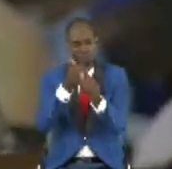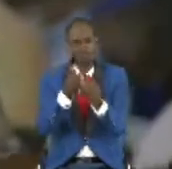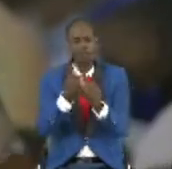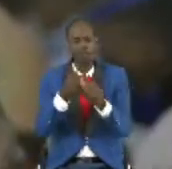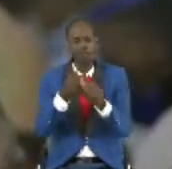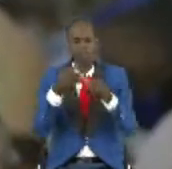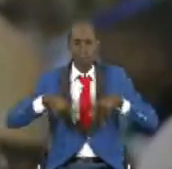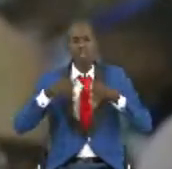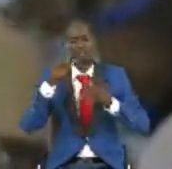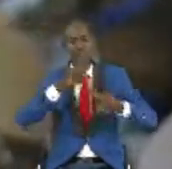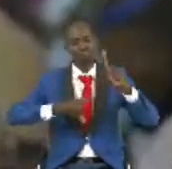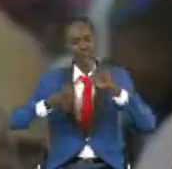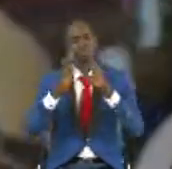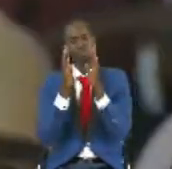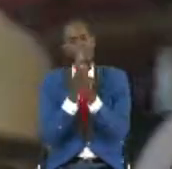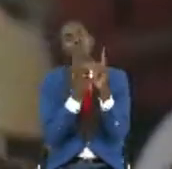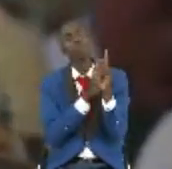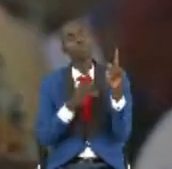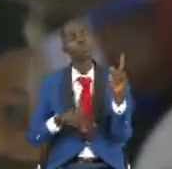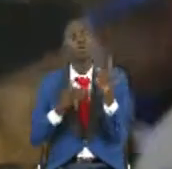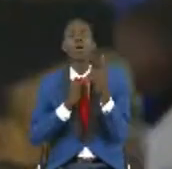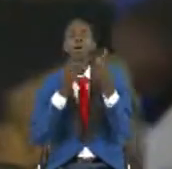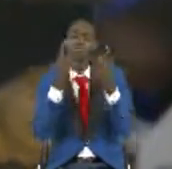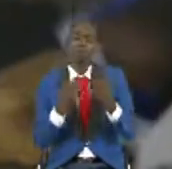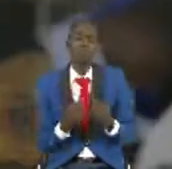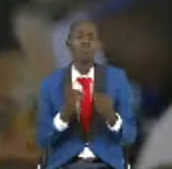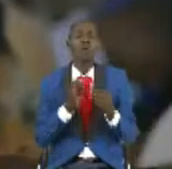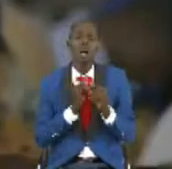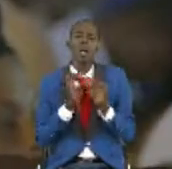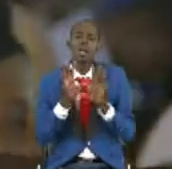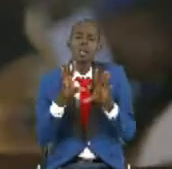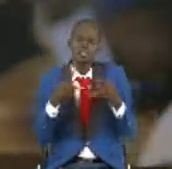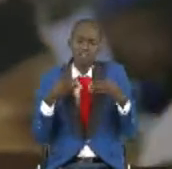Seigneur, je viens. Seigneur, je reçois maintenant